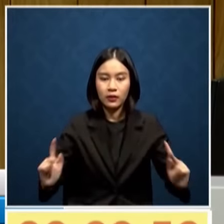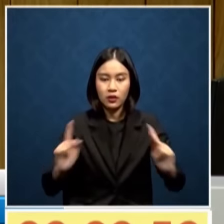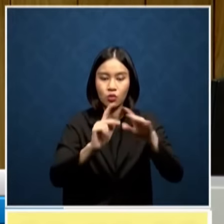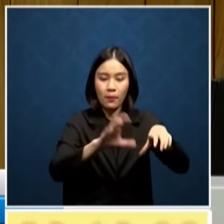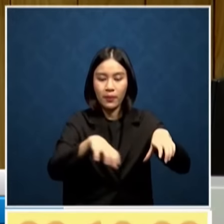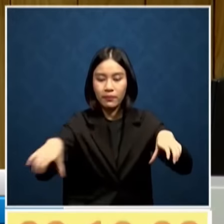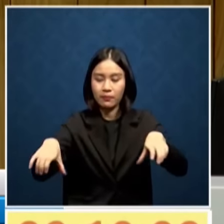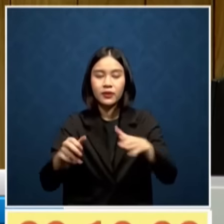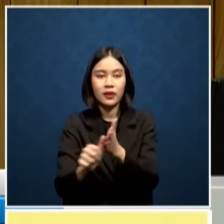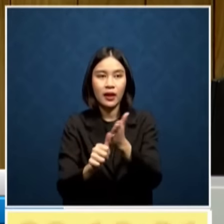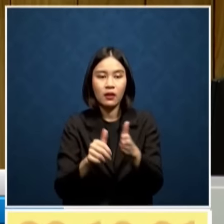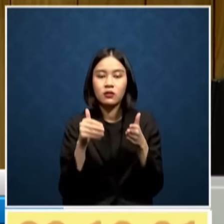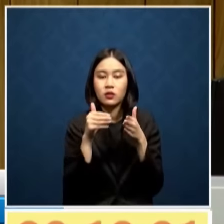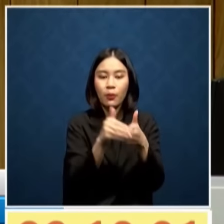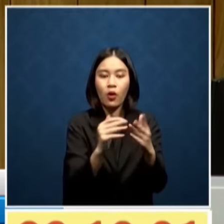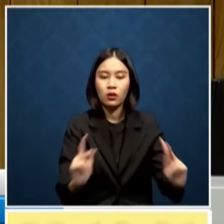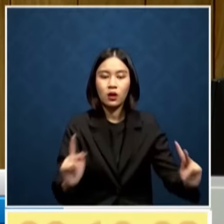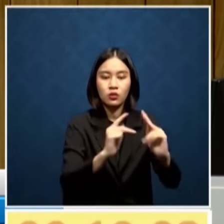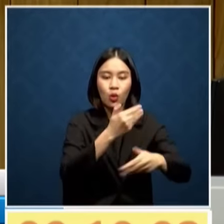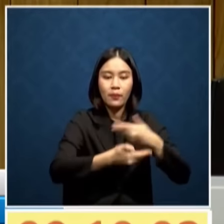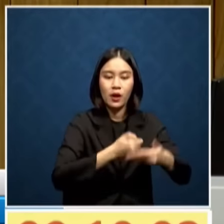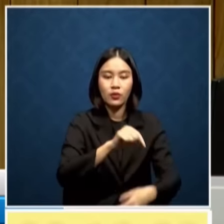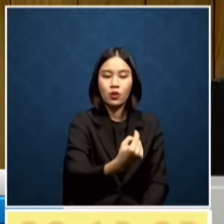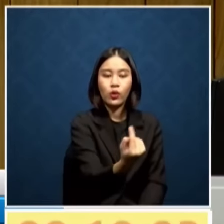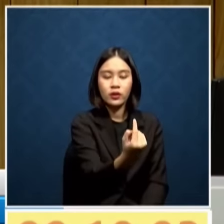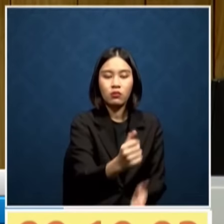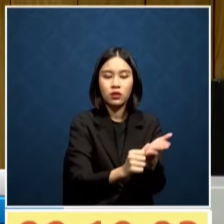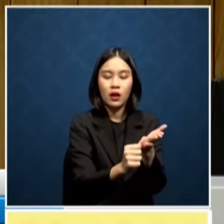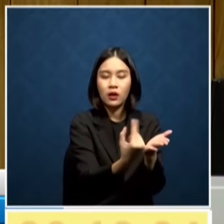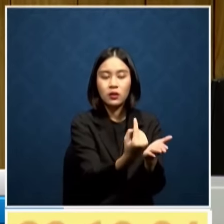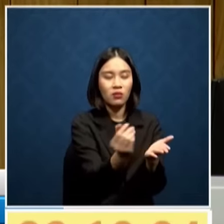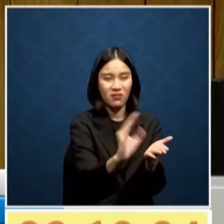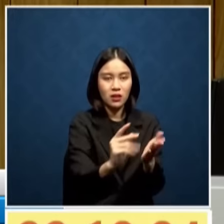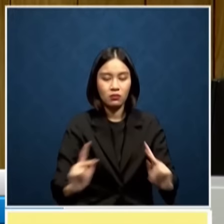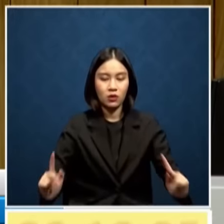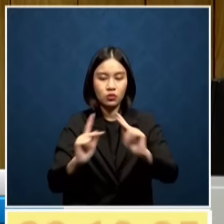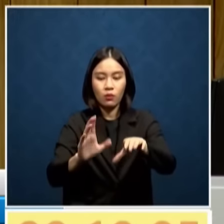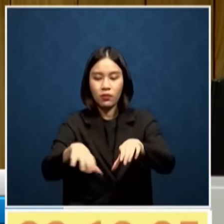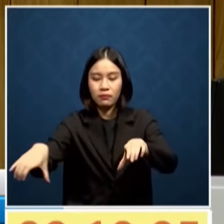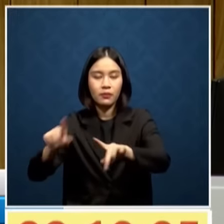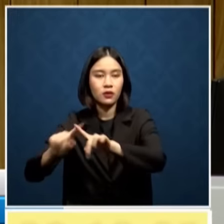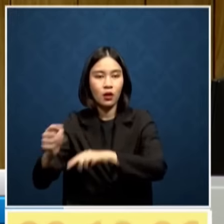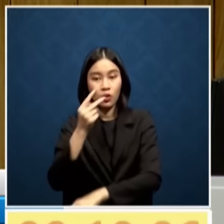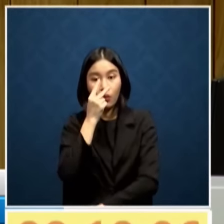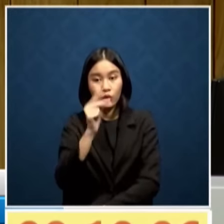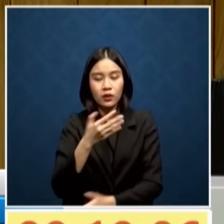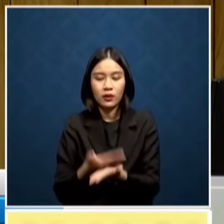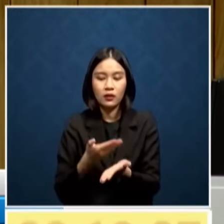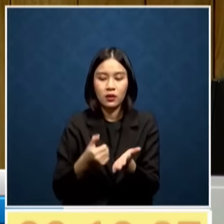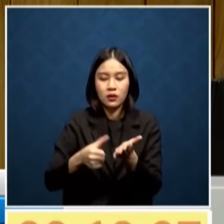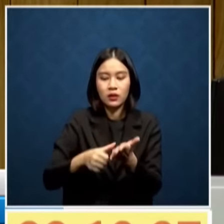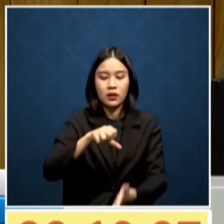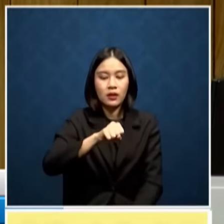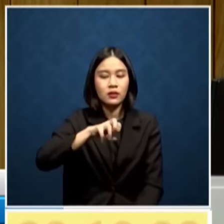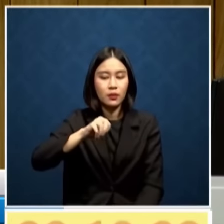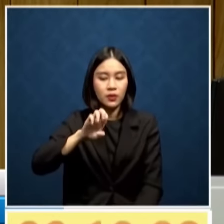นะครับคงไม่ได้เฉพาะว่ากระทรวงพาณิชย์จะมาแก้เยียวยาเรื่องนี้อย่างไรผมว่ามันคงจะต้องกลับไปดูหนี้ของ SME ว่